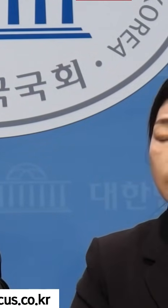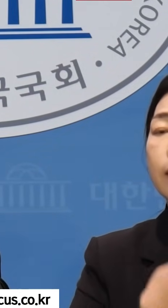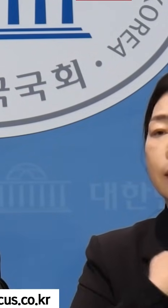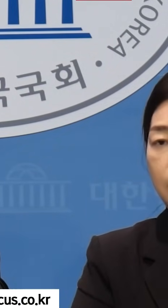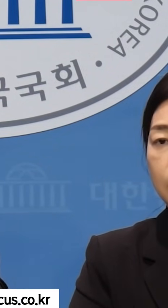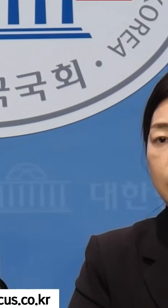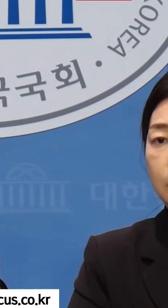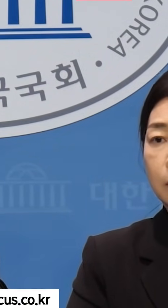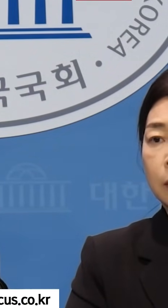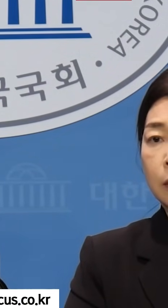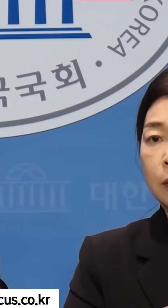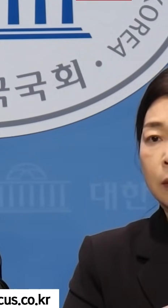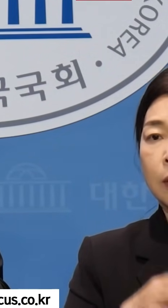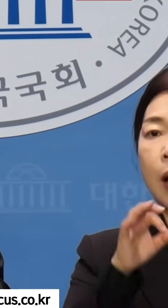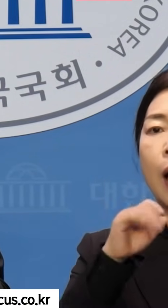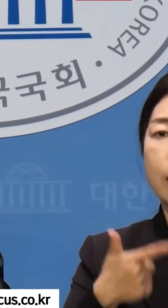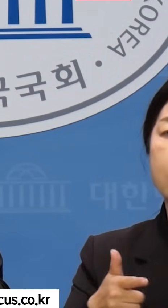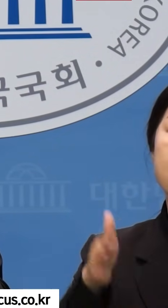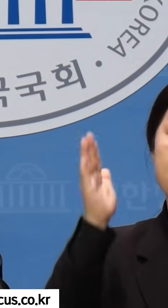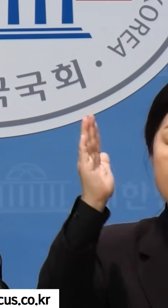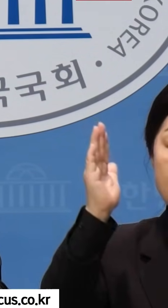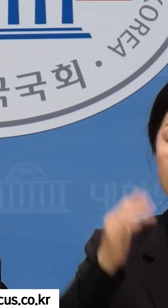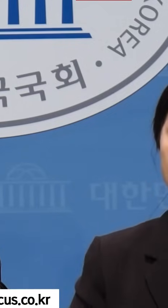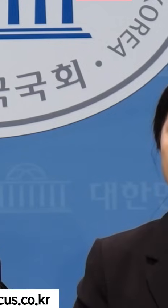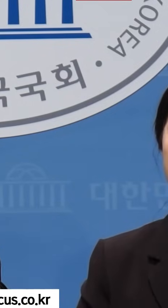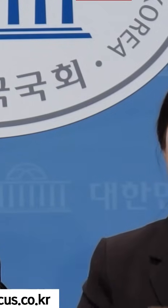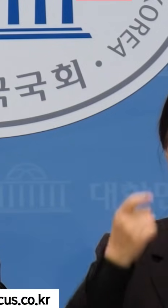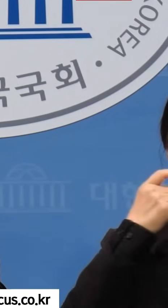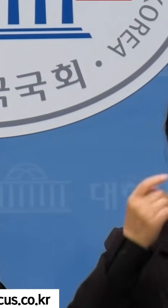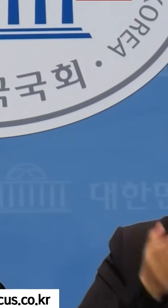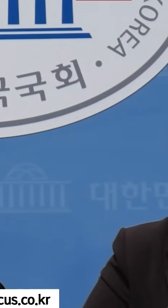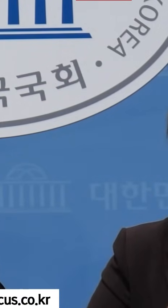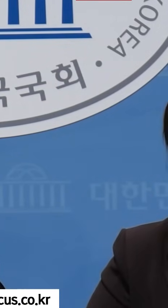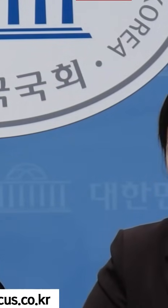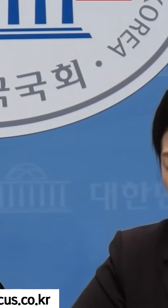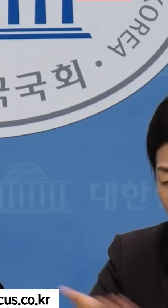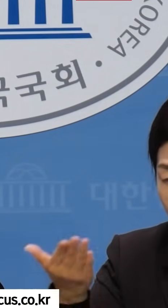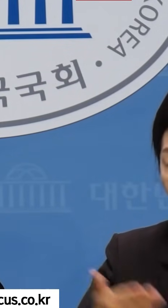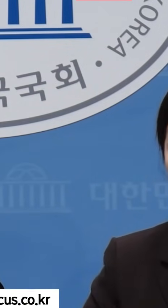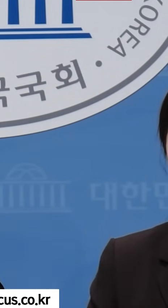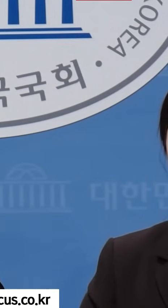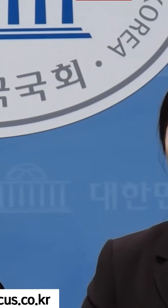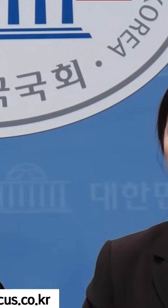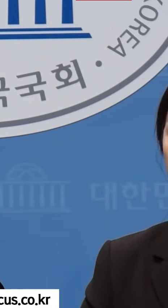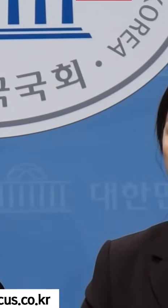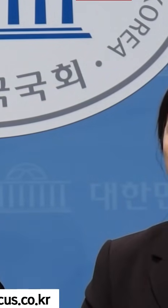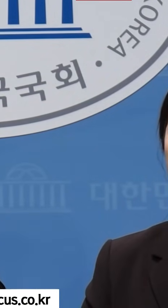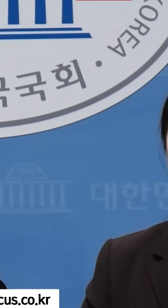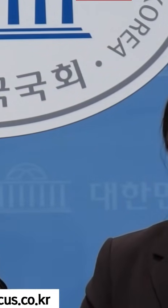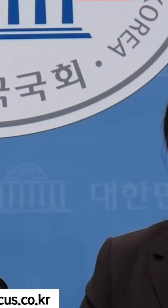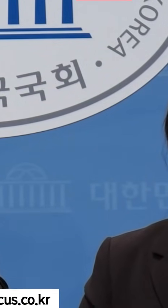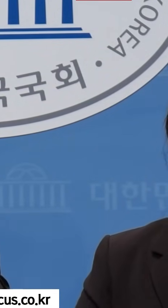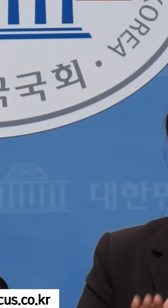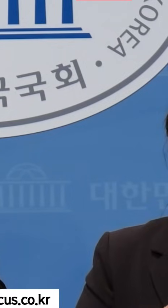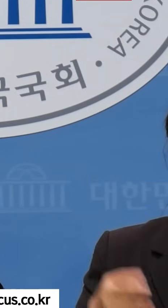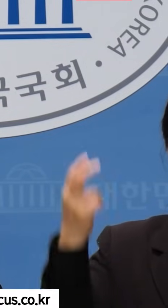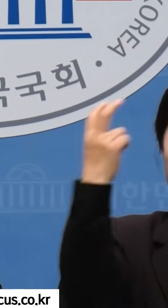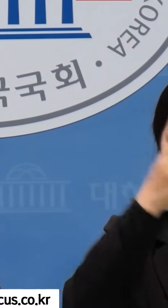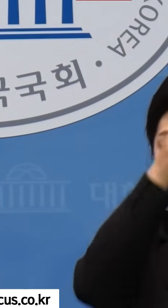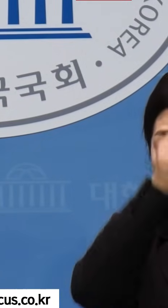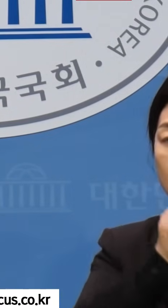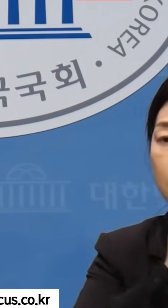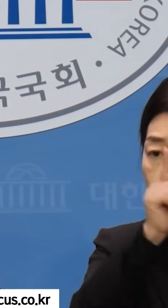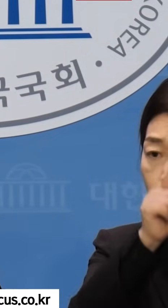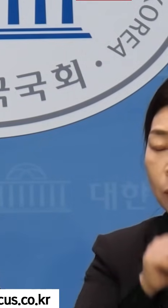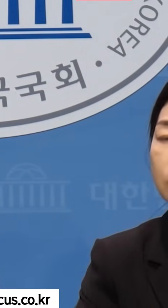했다는 안민석이가 했다는 가짜뉴스가 대표적인 사례입니다. 이번 검찰의 기소는